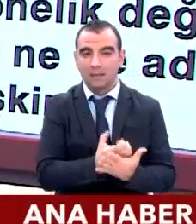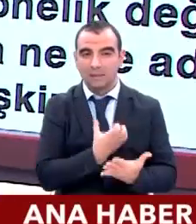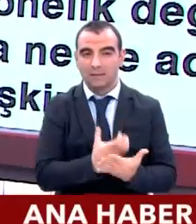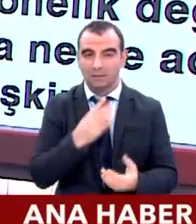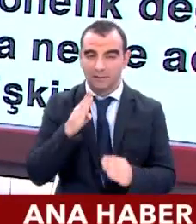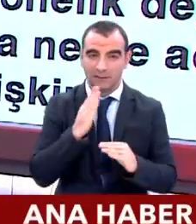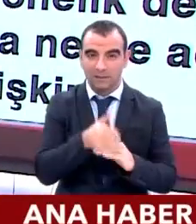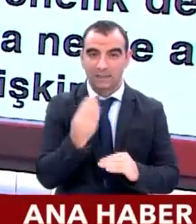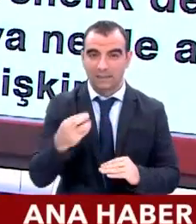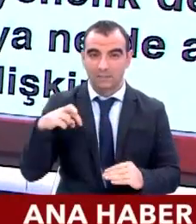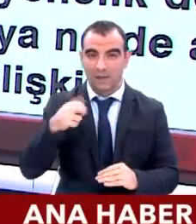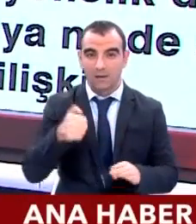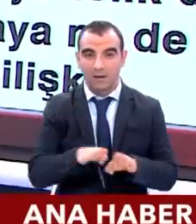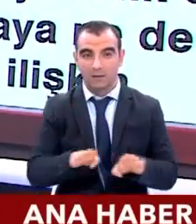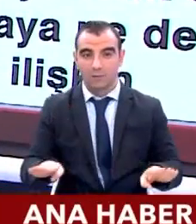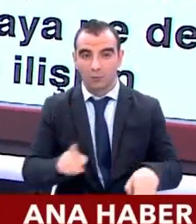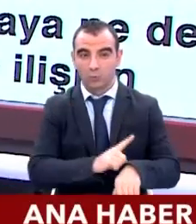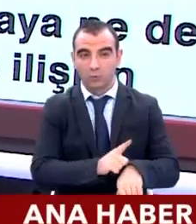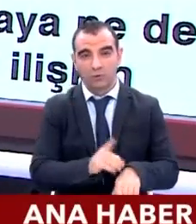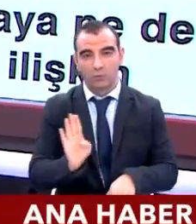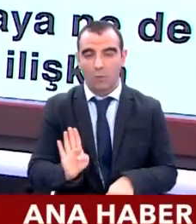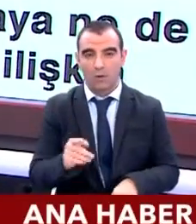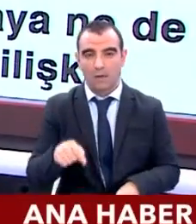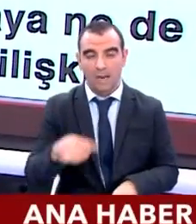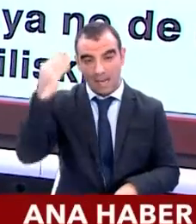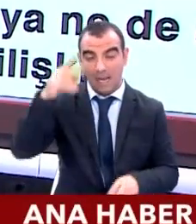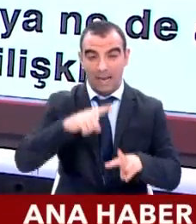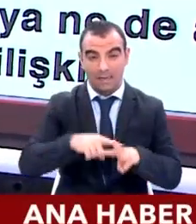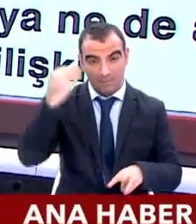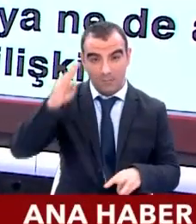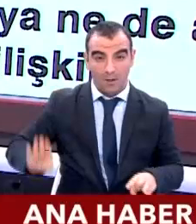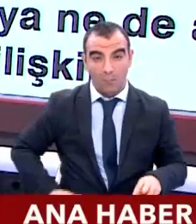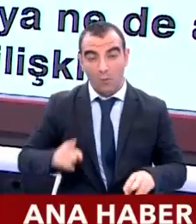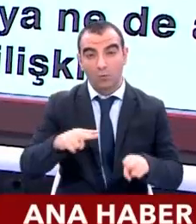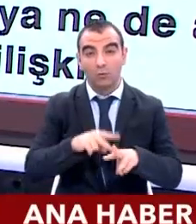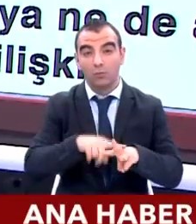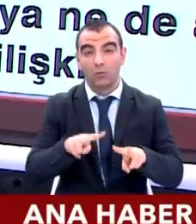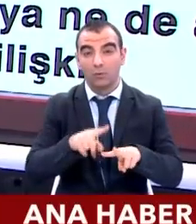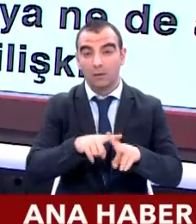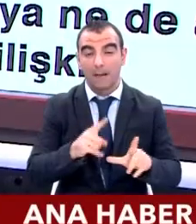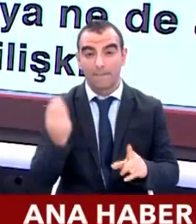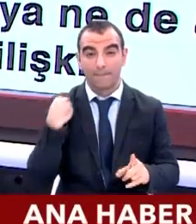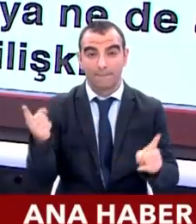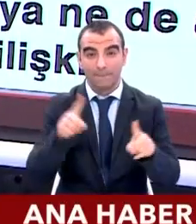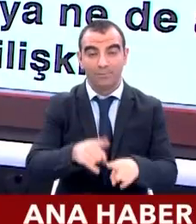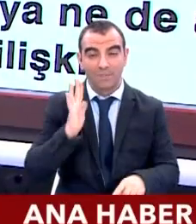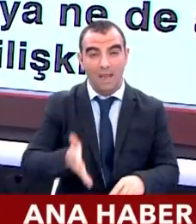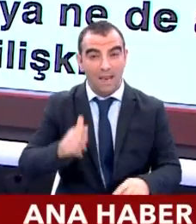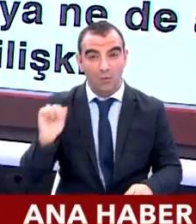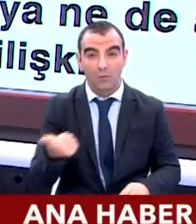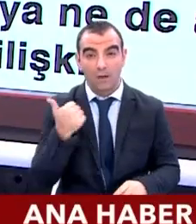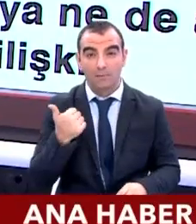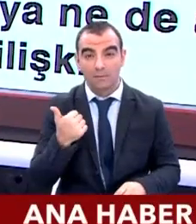iyi Parti Evet 6'lı masanın süreci böyleydi Ekrem İmamoğlu ve Kılıçdaroğlu baş başa görüşmesi Aslında atılmasa dair en önemli